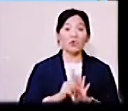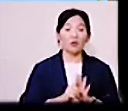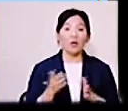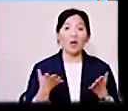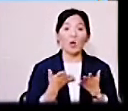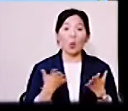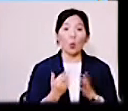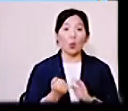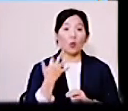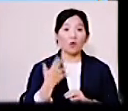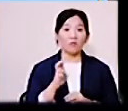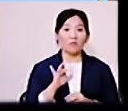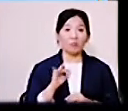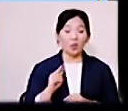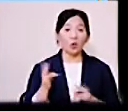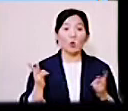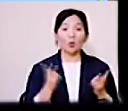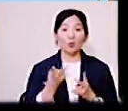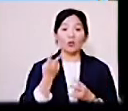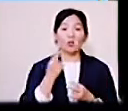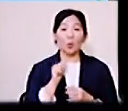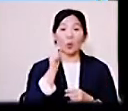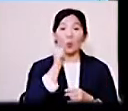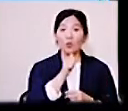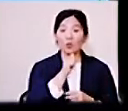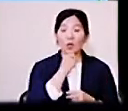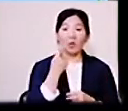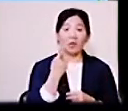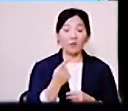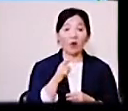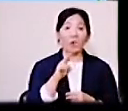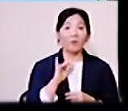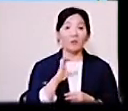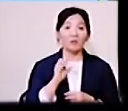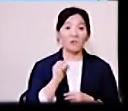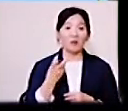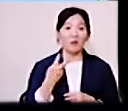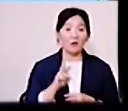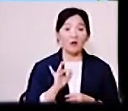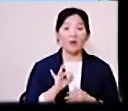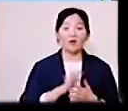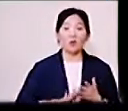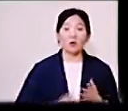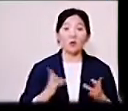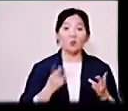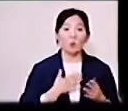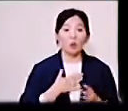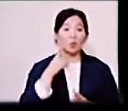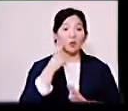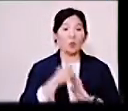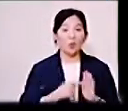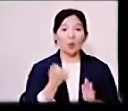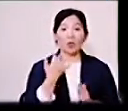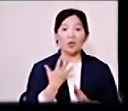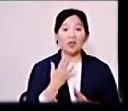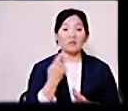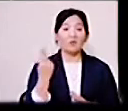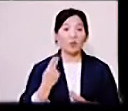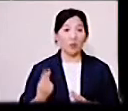какое количество бит нужно для кодирования одного пикселя. И дальше мы уже узнаем количество